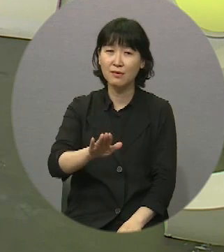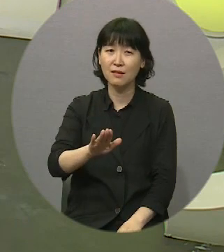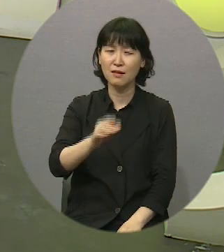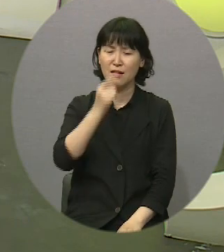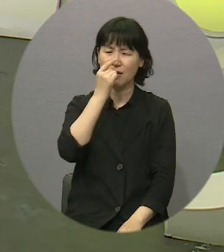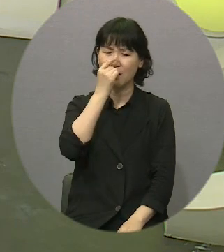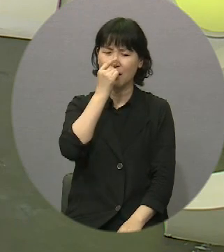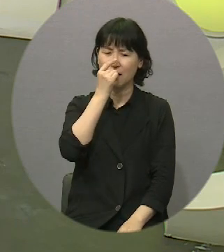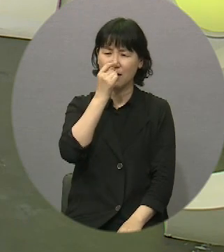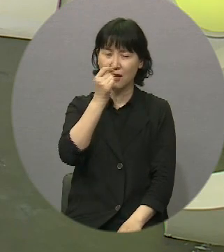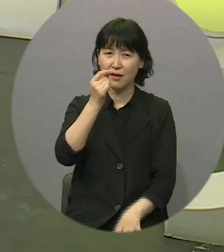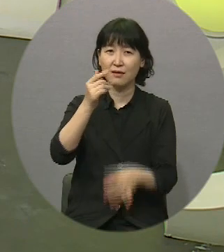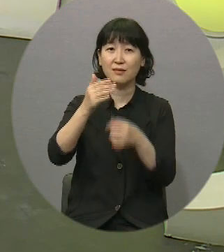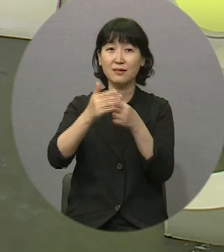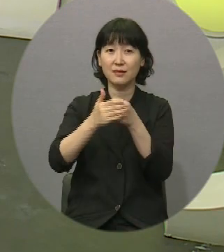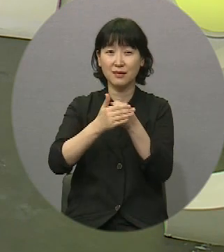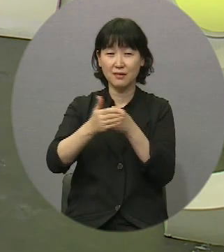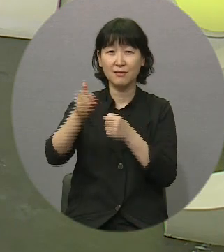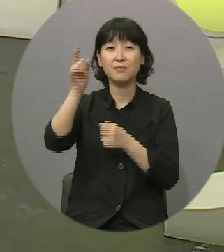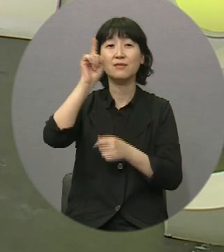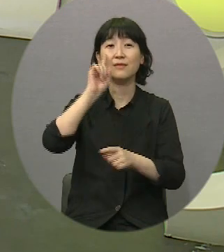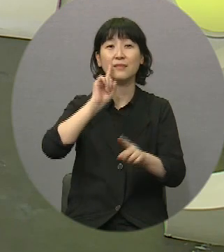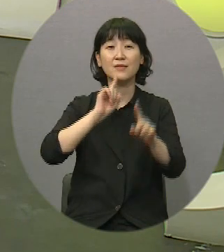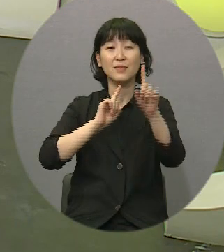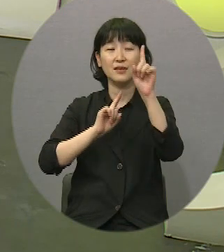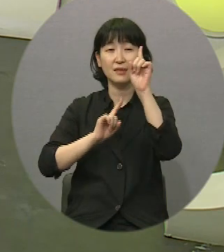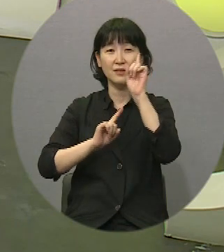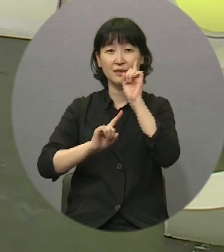가시가 너를 찌르고